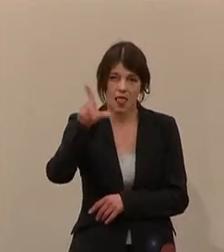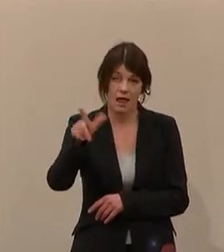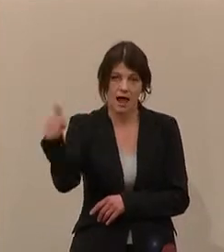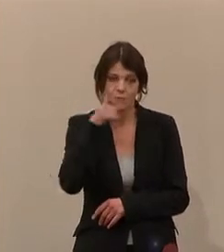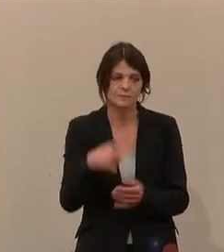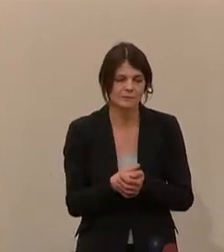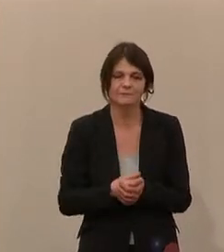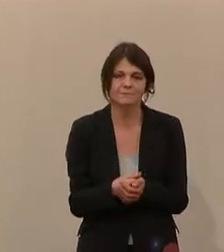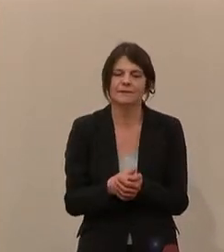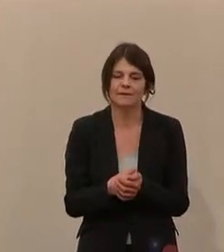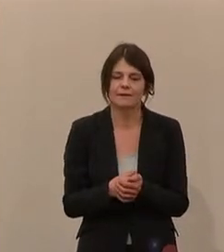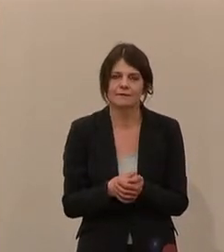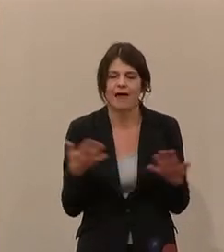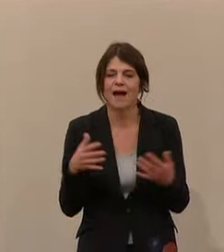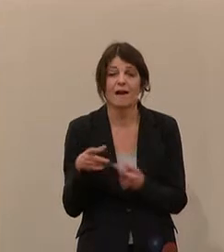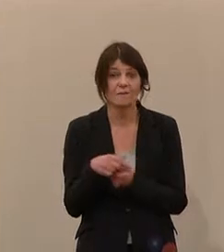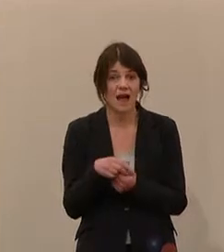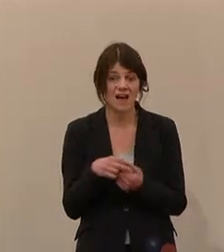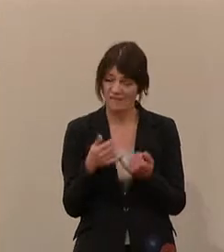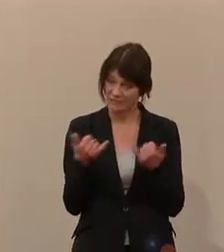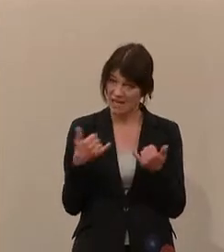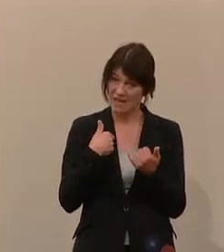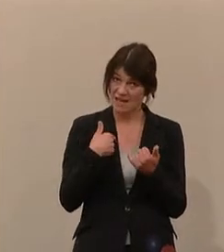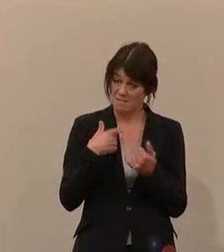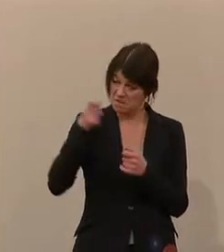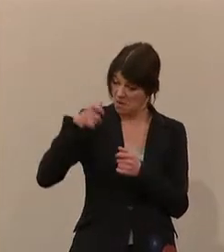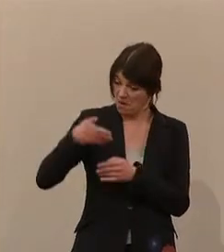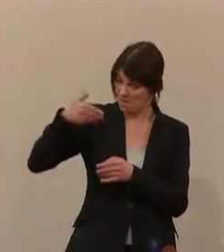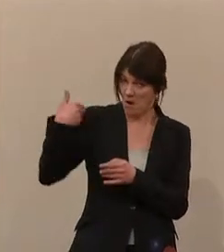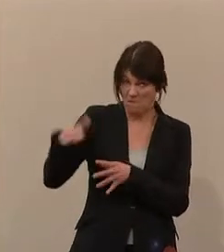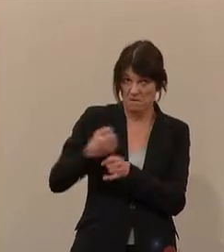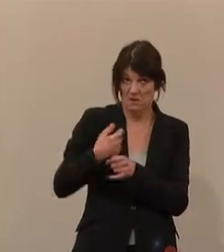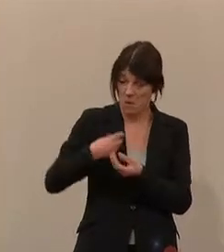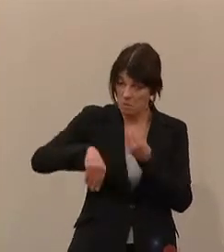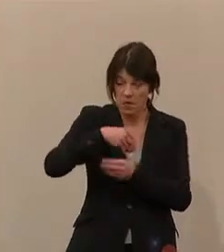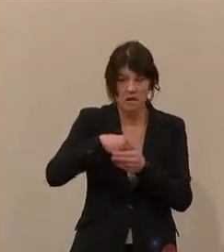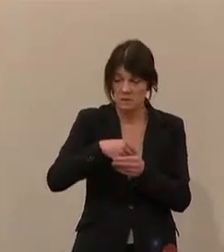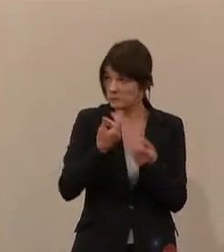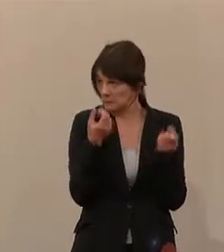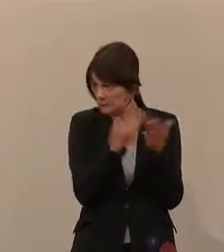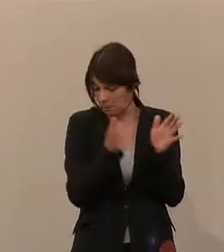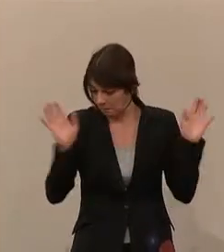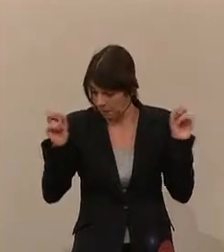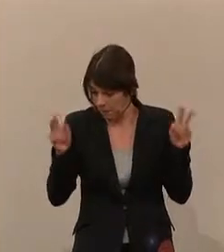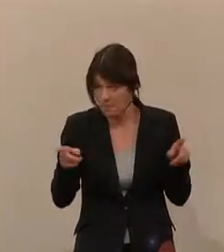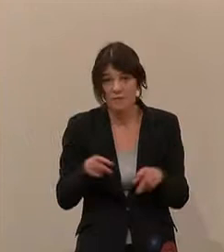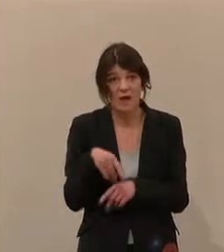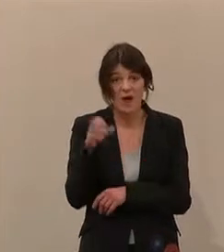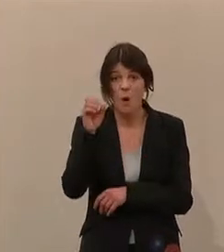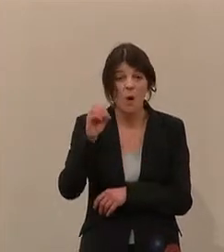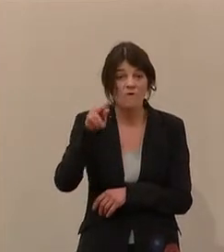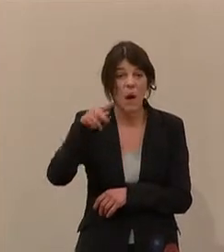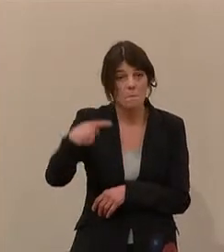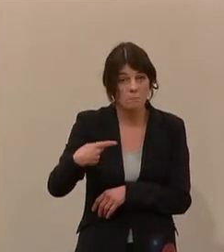Aber die Umgangsform mit den Vorgängern, das ist Ihnen überlassen. Ich frage mich nur, wie das in der ÖVP abgeht, wenn man da umschaut, über